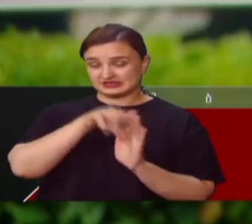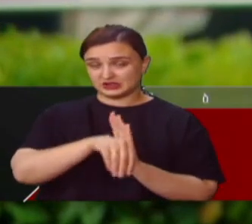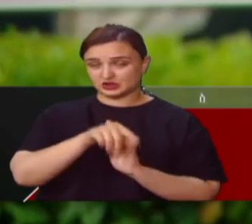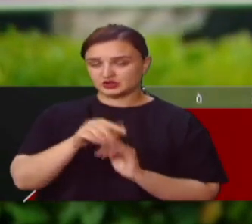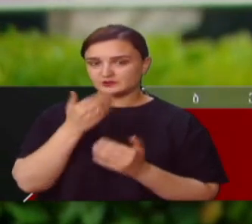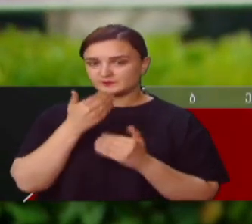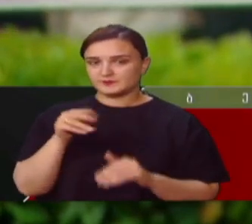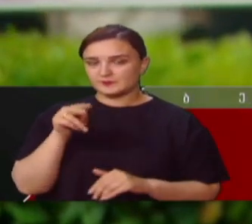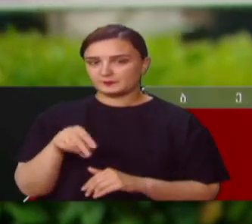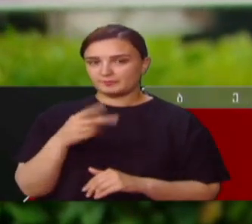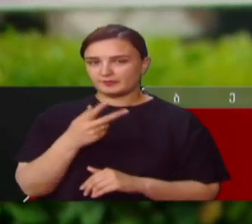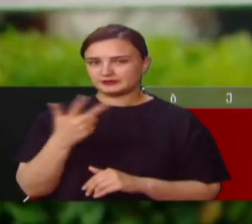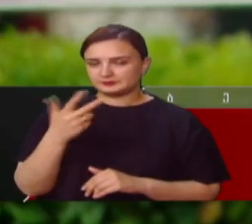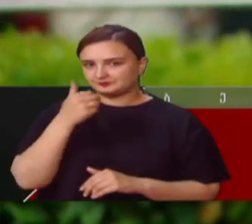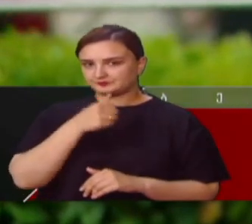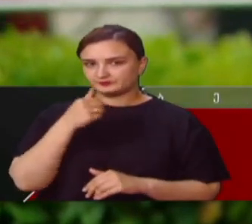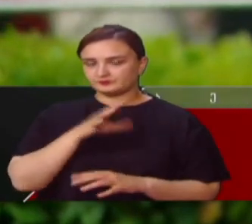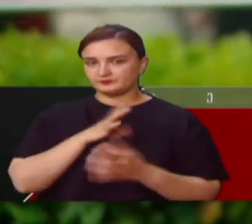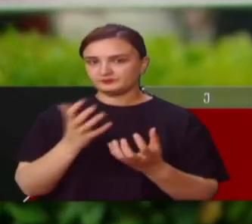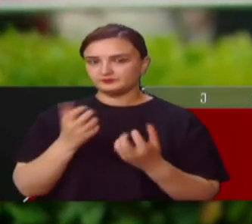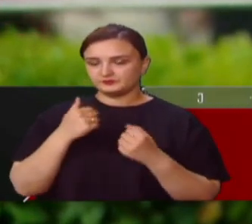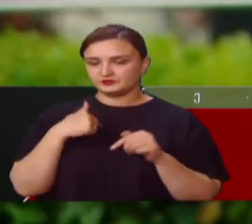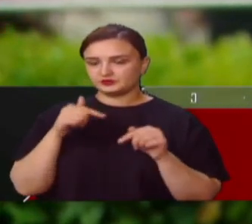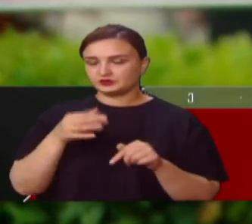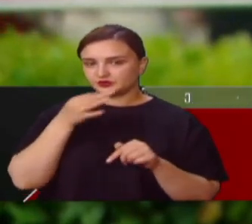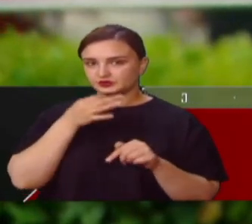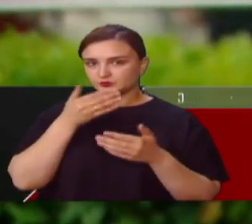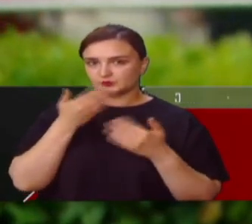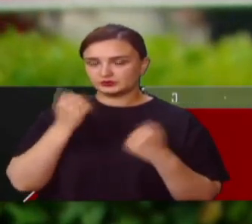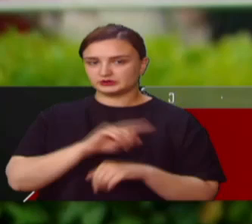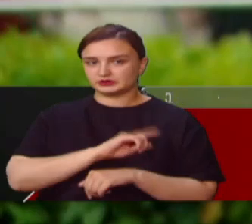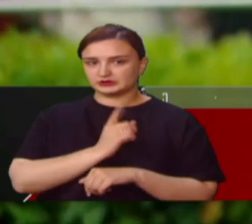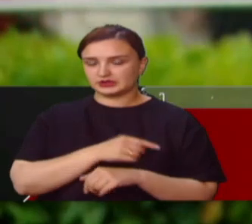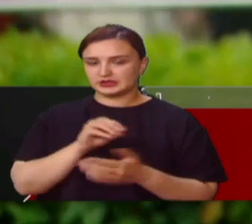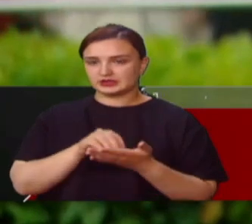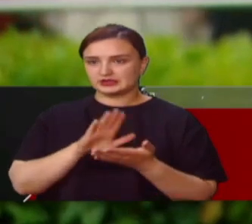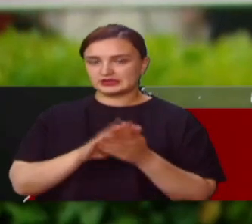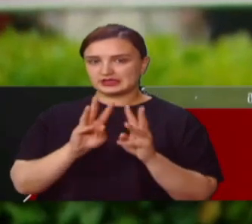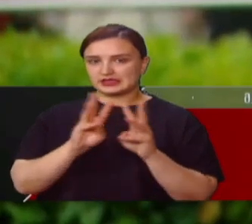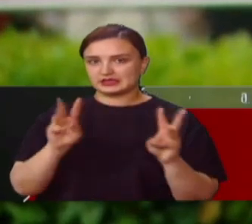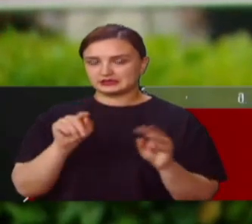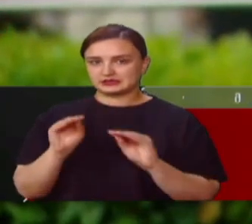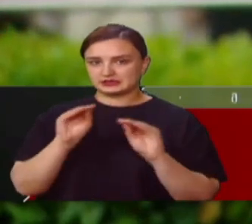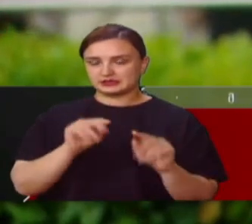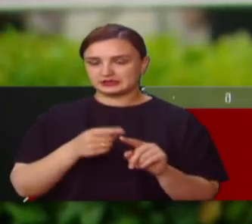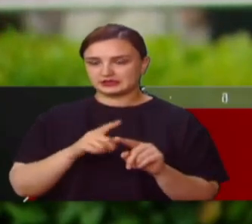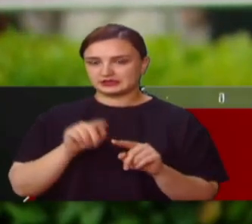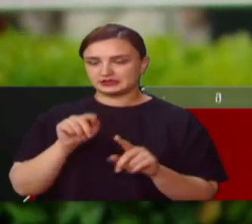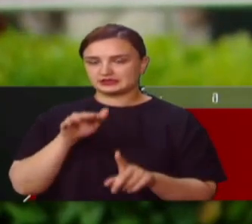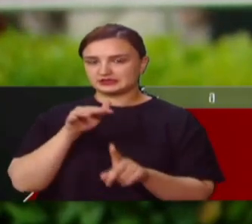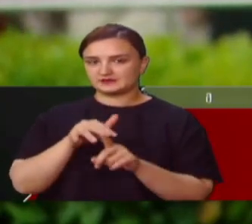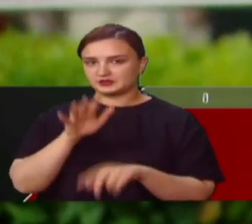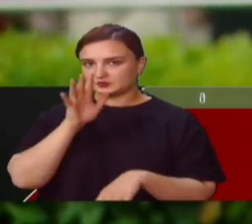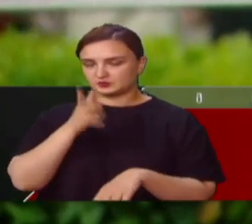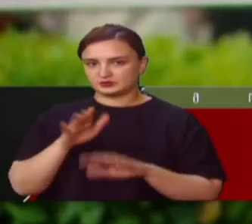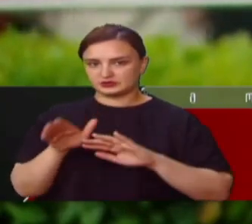საბოლოოდ 2023 წელს იქნა მიღებული. ჩვენთან ჯერ არ არის ძალაში რეესტრი, რომელიც ამას ასახავს. ეს არის თავდასხმიდან